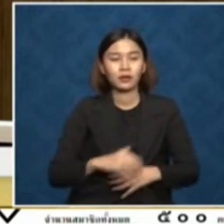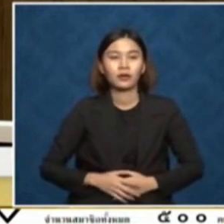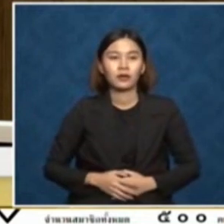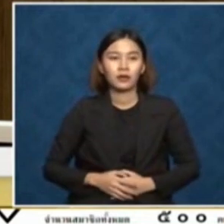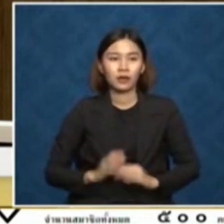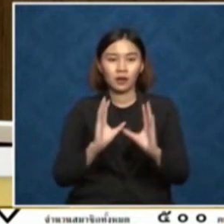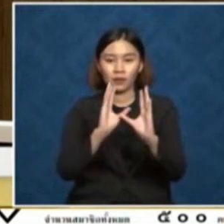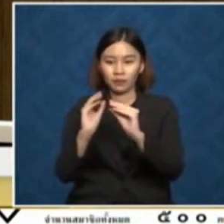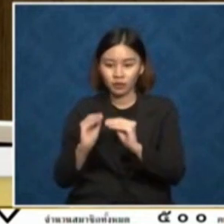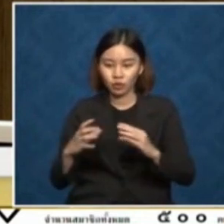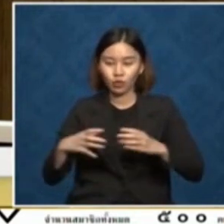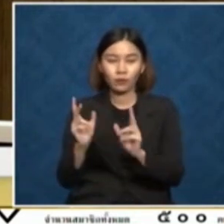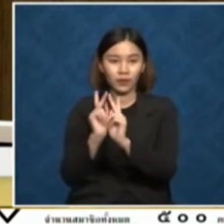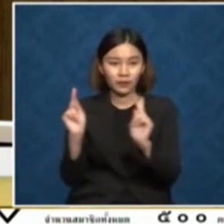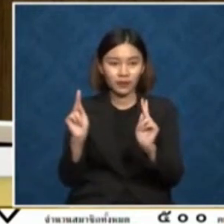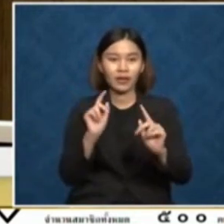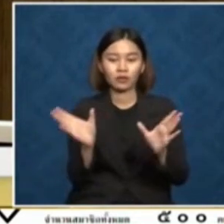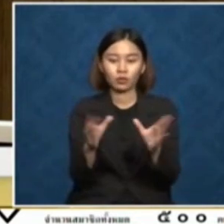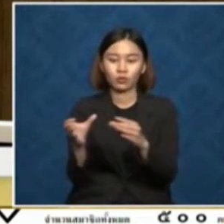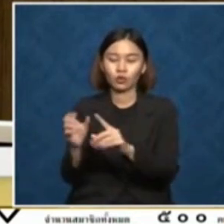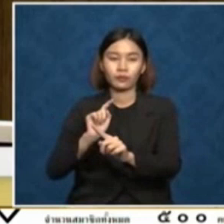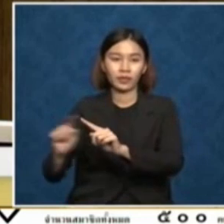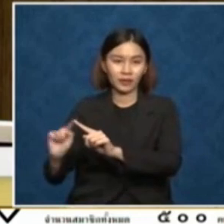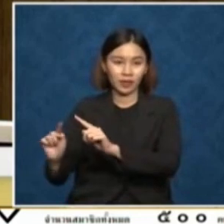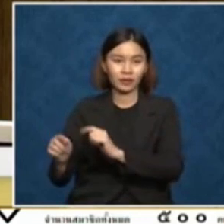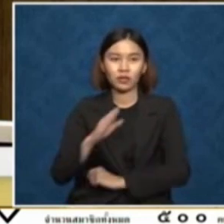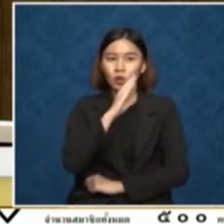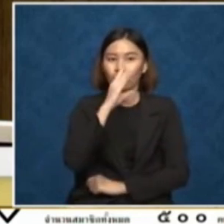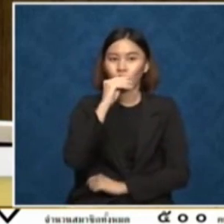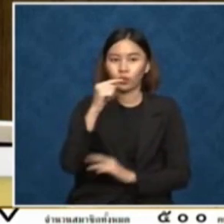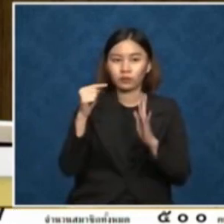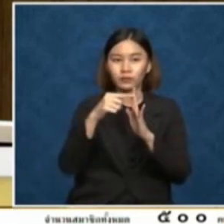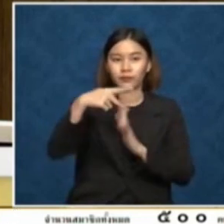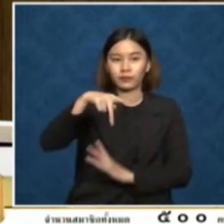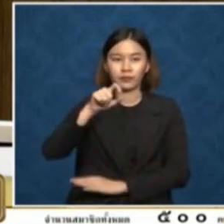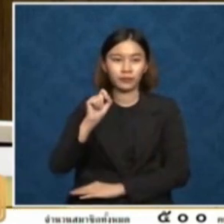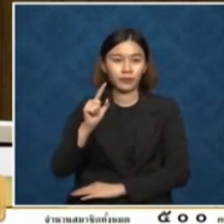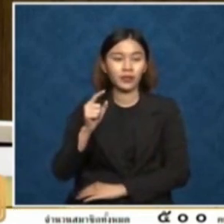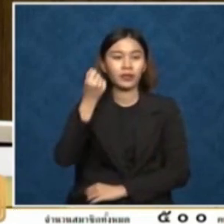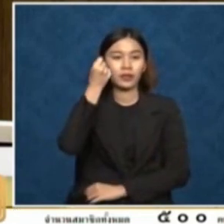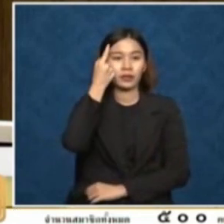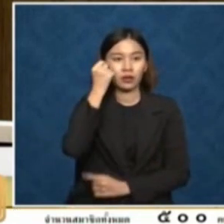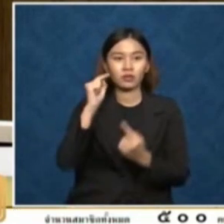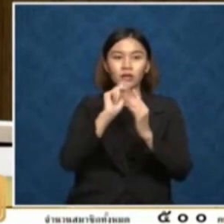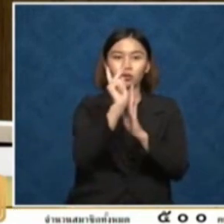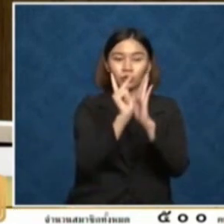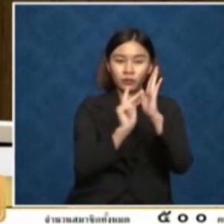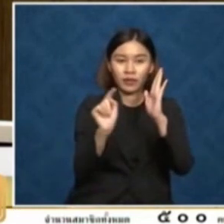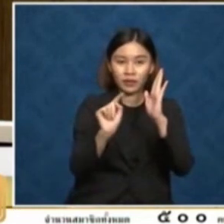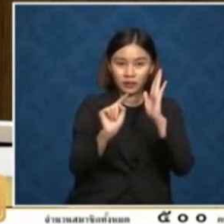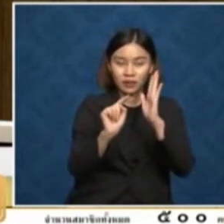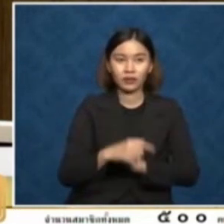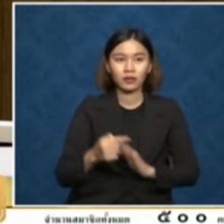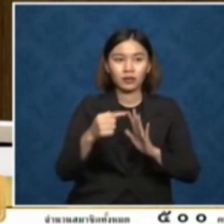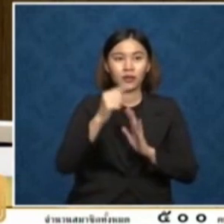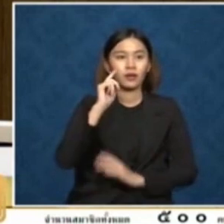เป็นในการประชุมคณะกรรมการต่างๆเวลาที่เราพูดเรื่องเพศเราก็จะเข้าใจในเชิงกฎหมายว่